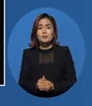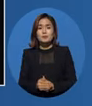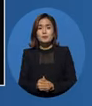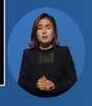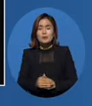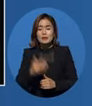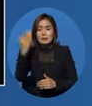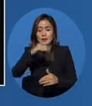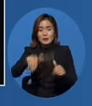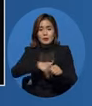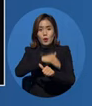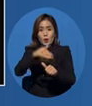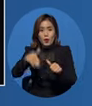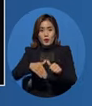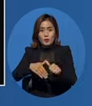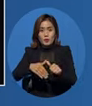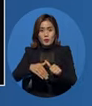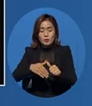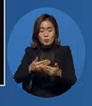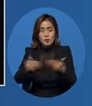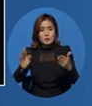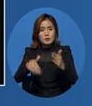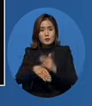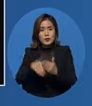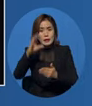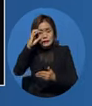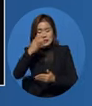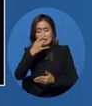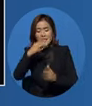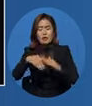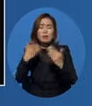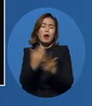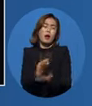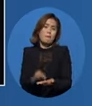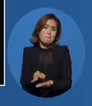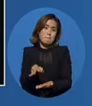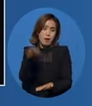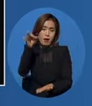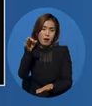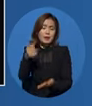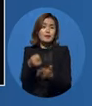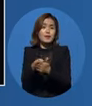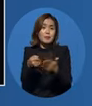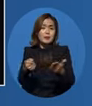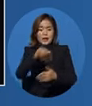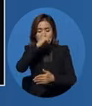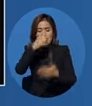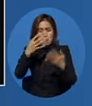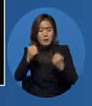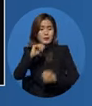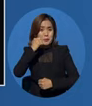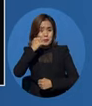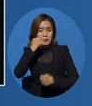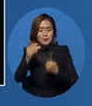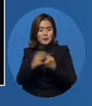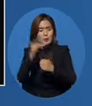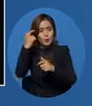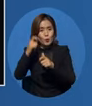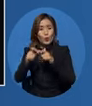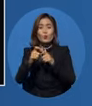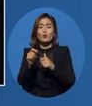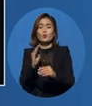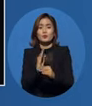체험기 부식을 하면 개랑 답부터 비쌉니다 모든 쌀도 비싸고 그래서 비싸기 때문에 상당히 예산이 어려운 상황에서 는 고민을 하게 되는